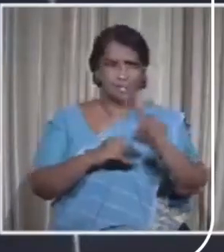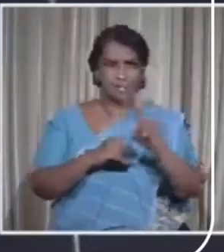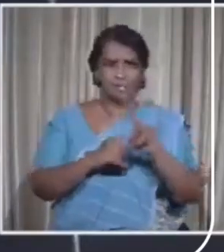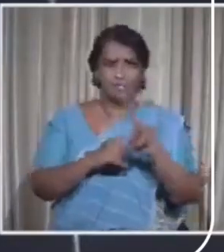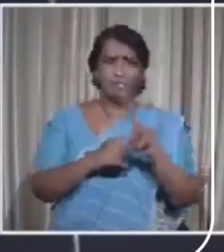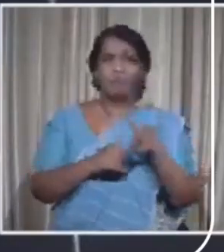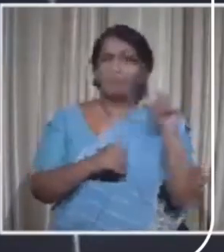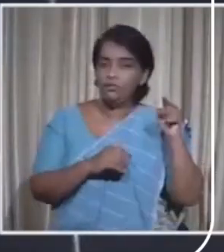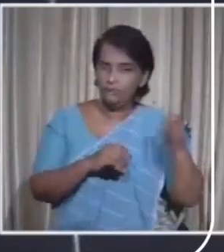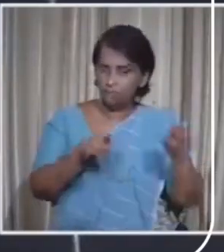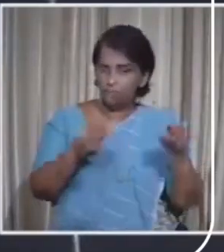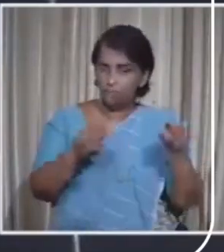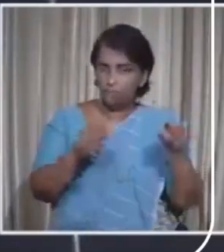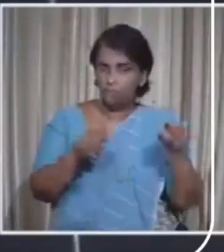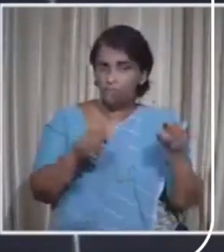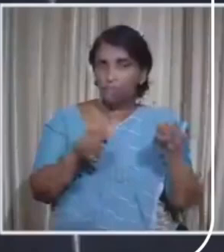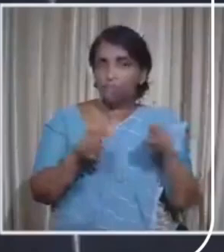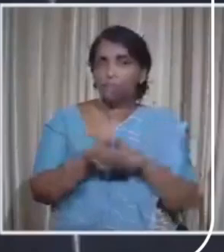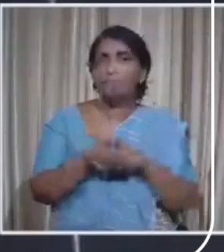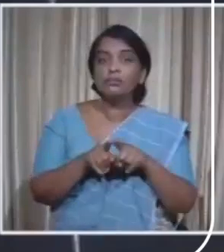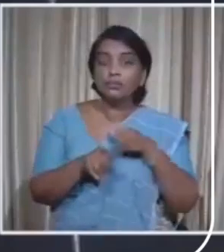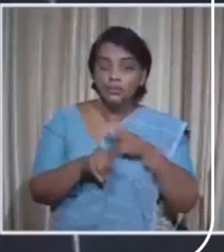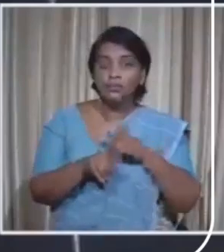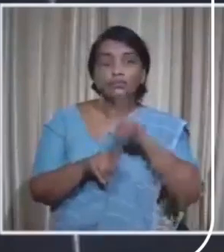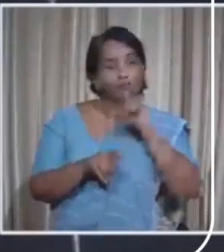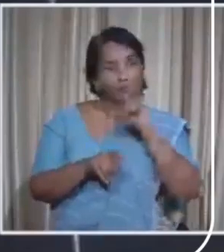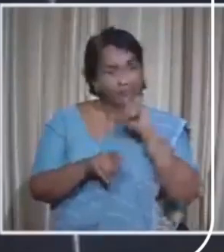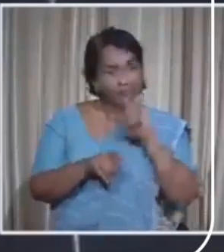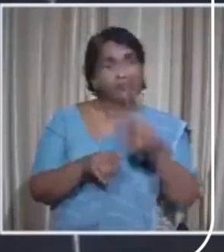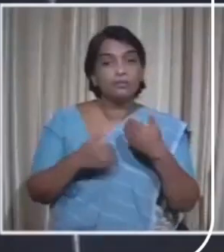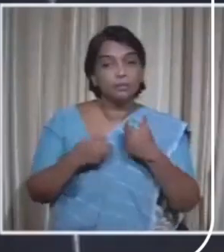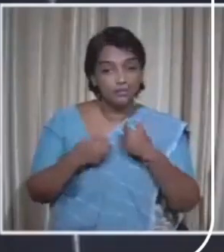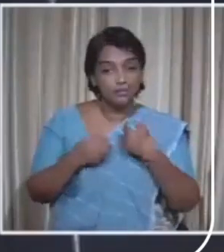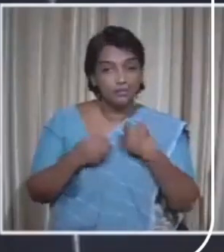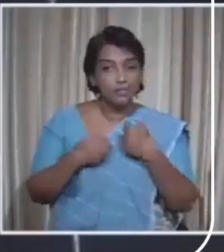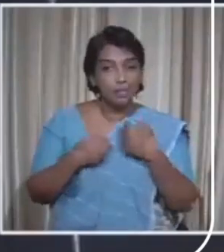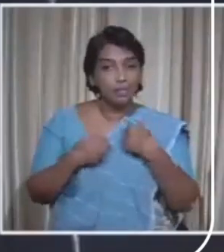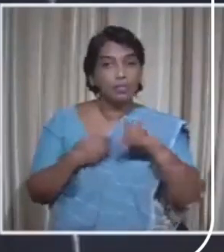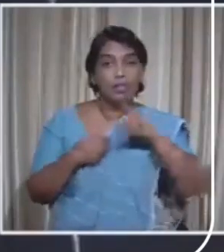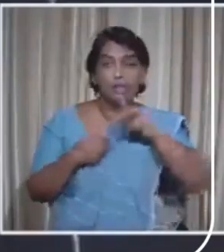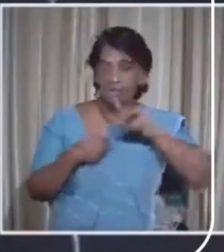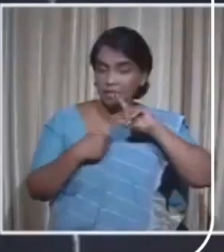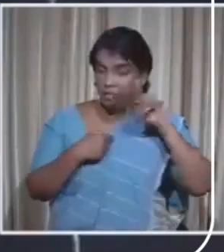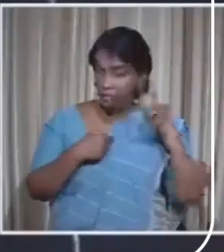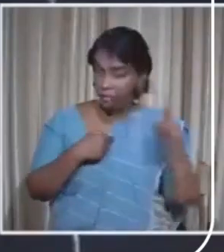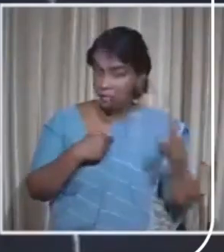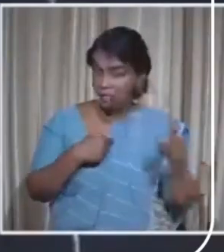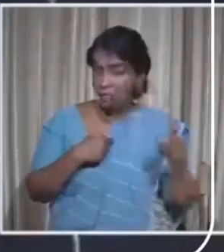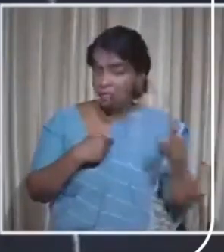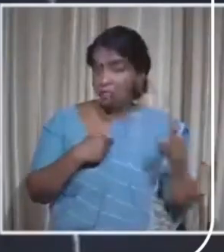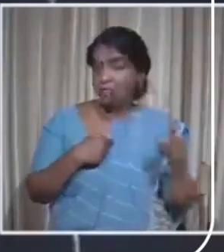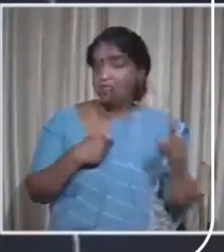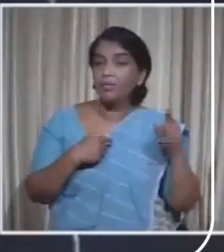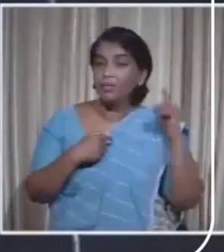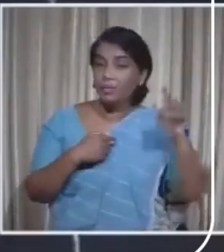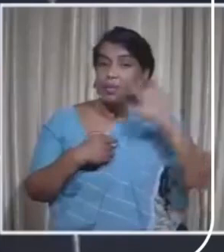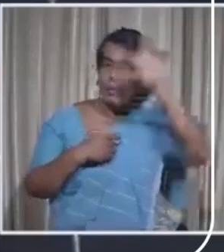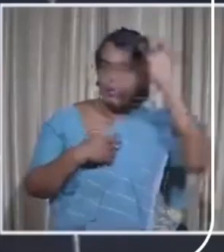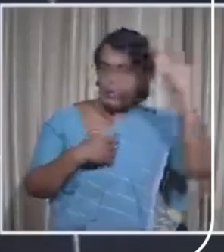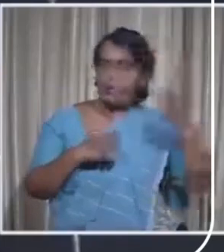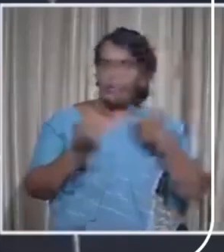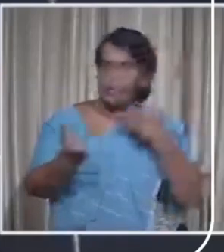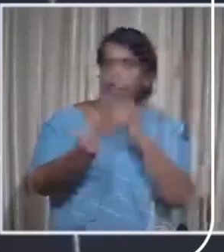ඒ නිසා මම කතා කරා, මම මෙතෙන්ට කතා කරා. ඒ රටවලුත්